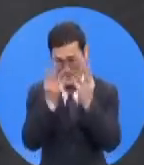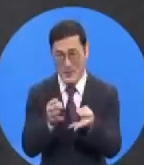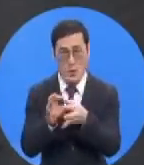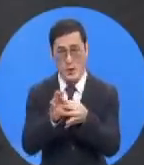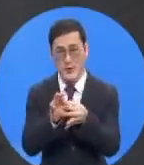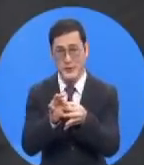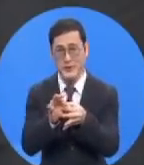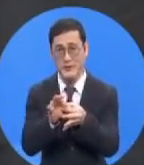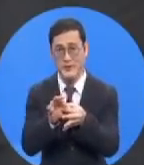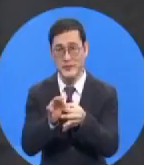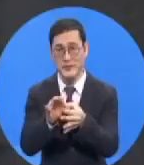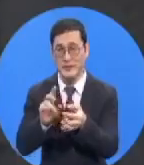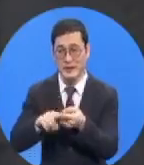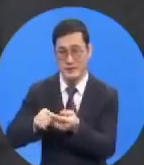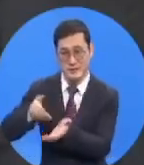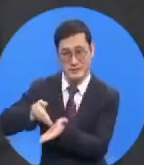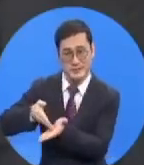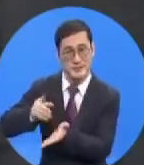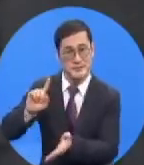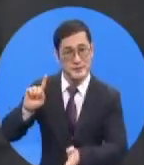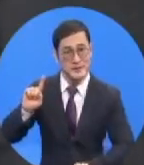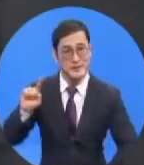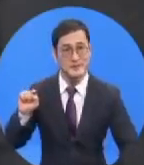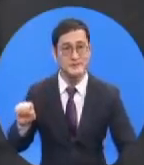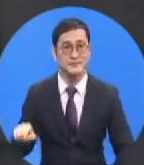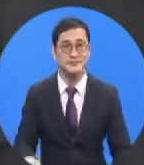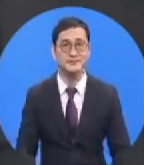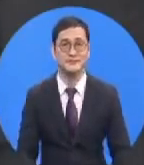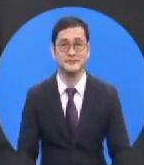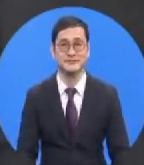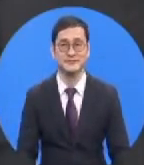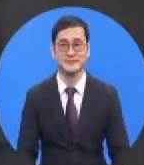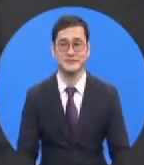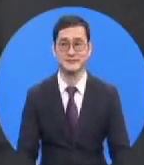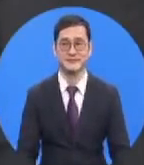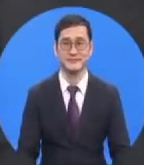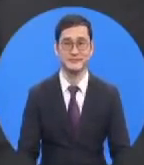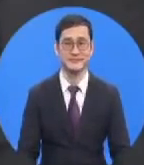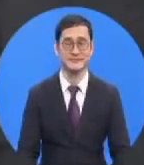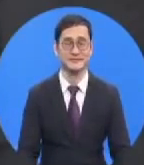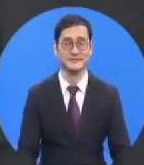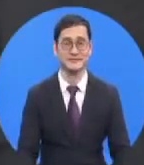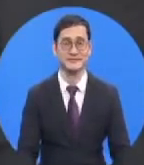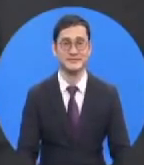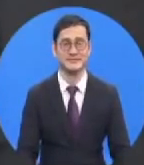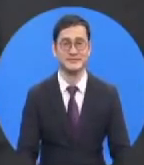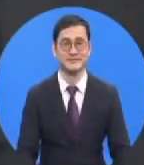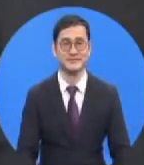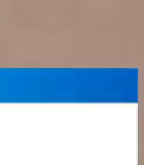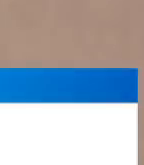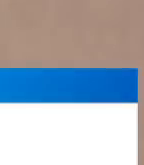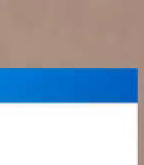시점에 맞춰서는 또 이 사면론에 대해서 입장을 밝혔습니다. 어떤 언급을 했는지 듣고 이야기를 이어갈까요?